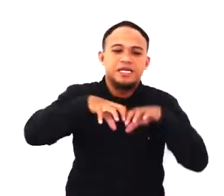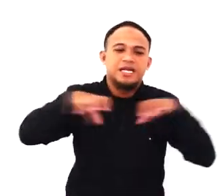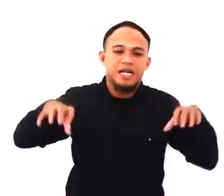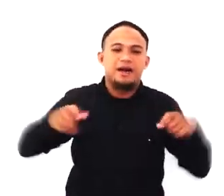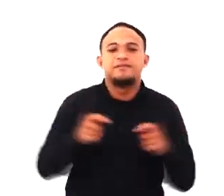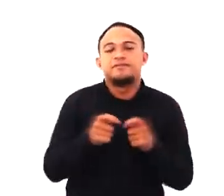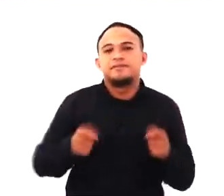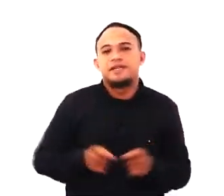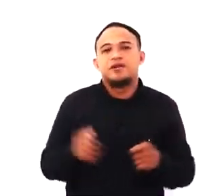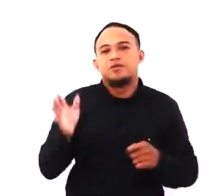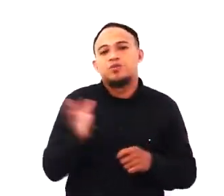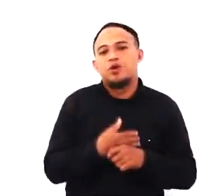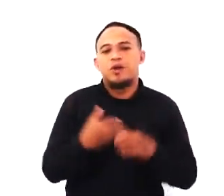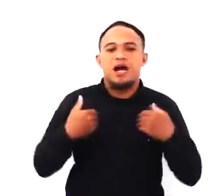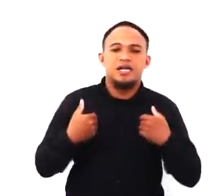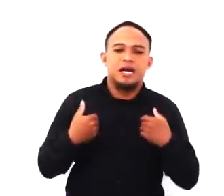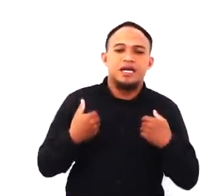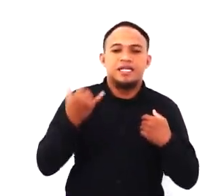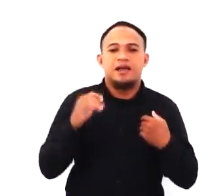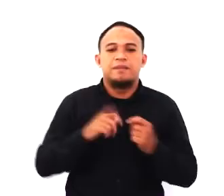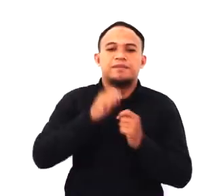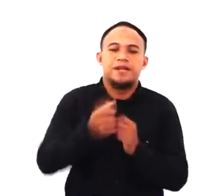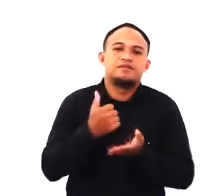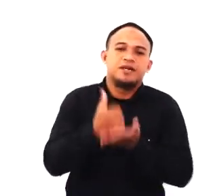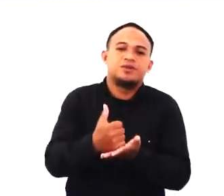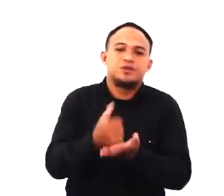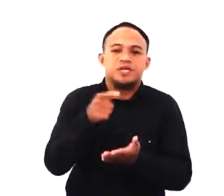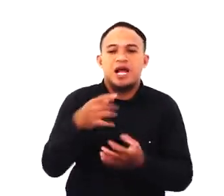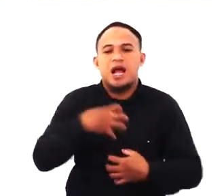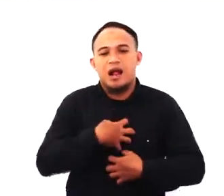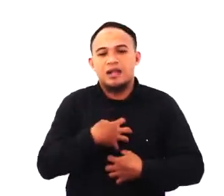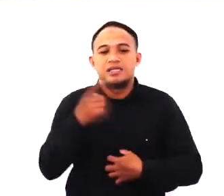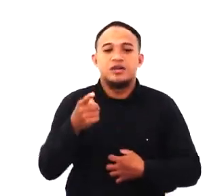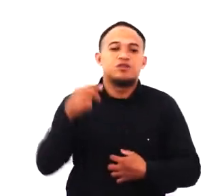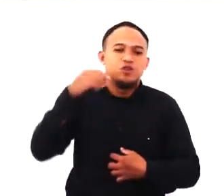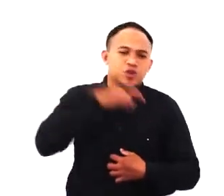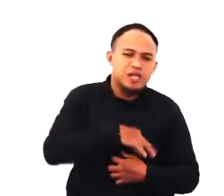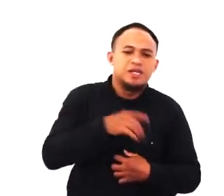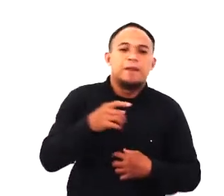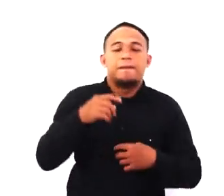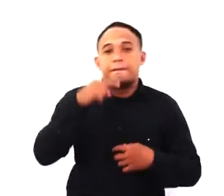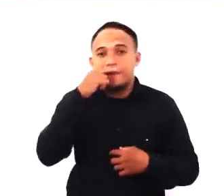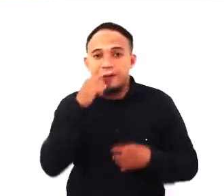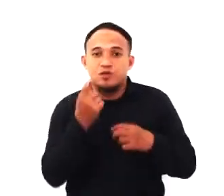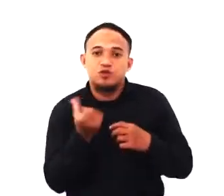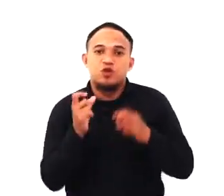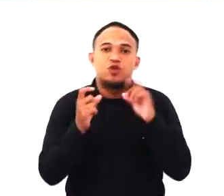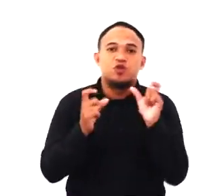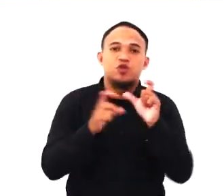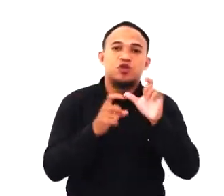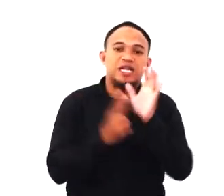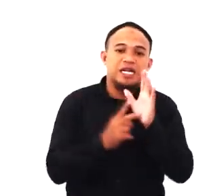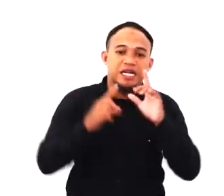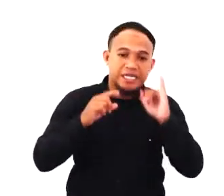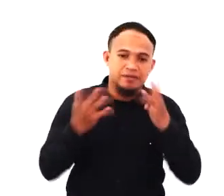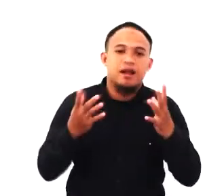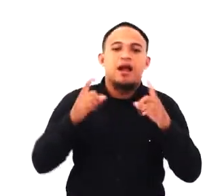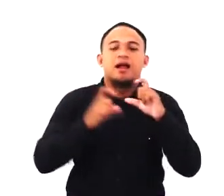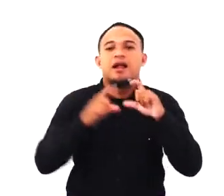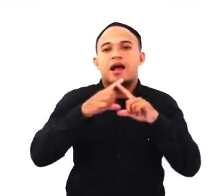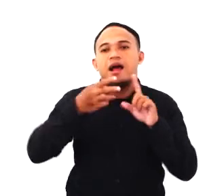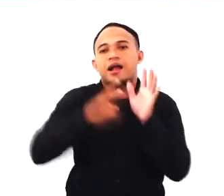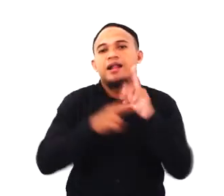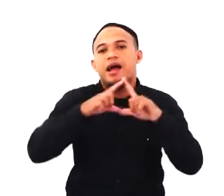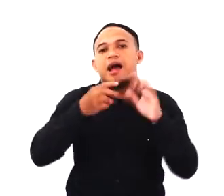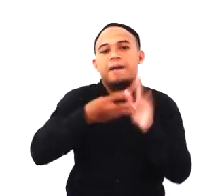Kedatangan Rusli tentu membuat korban merasa bahagia dan terharu. Pasalnya hingga saat ini pemerintah daerah setempat